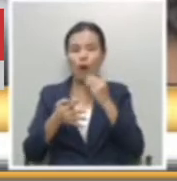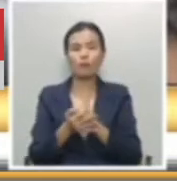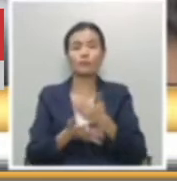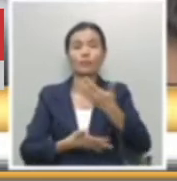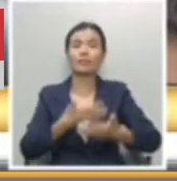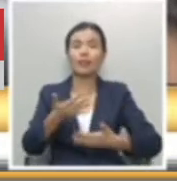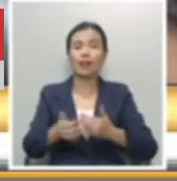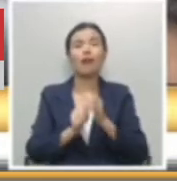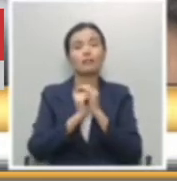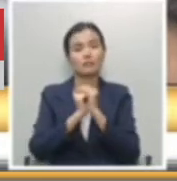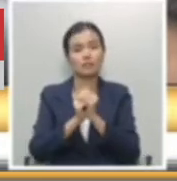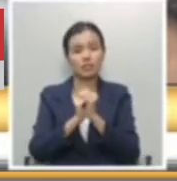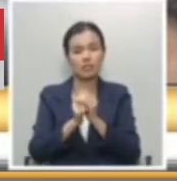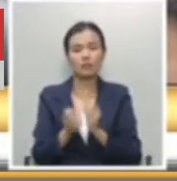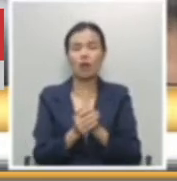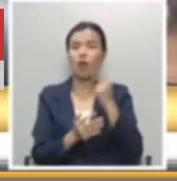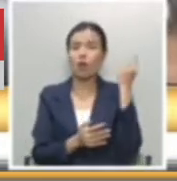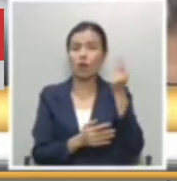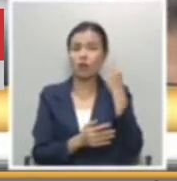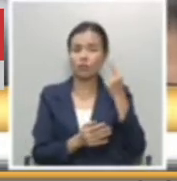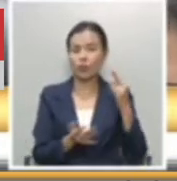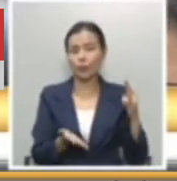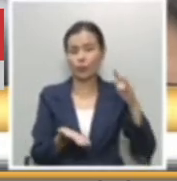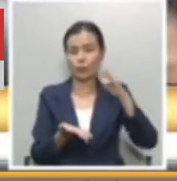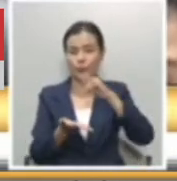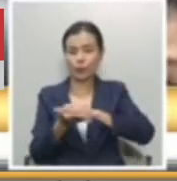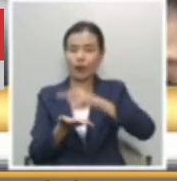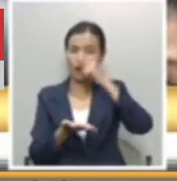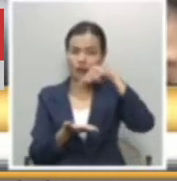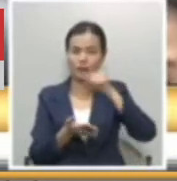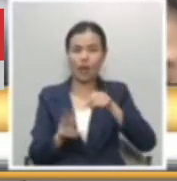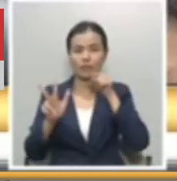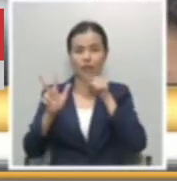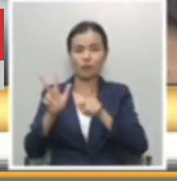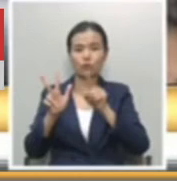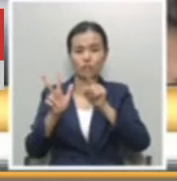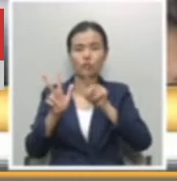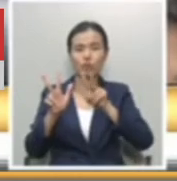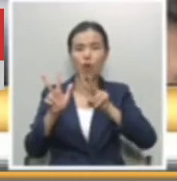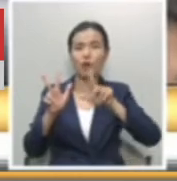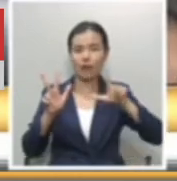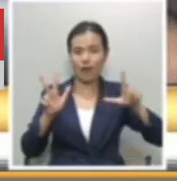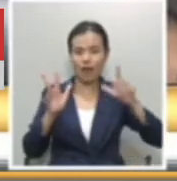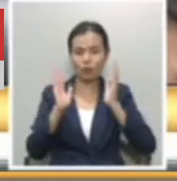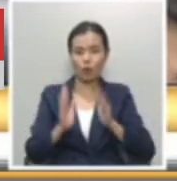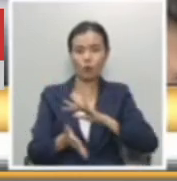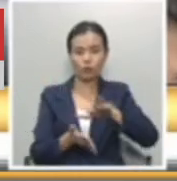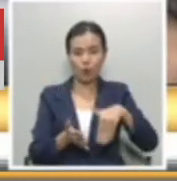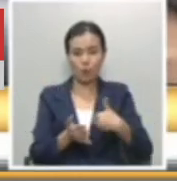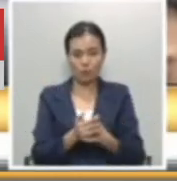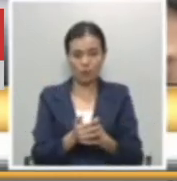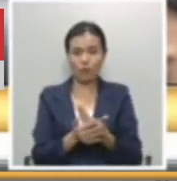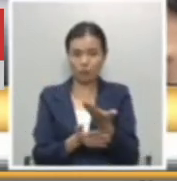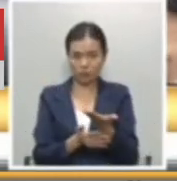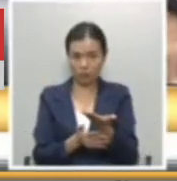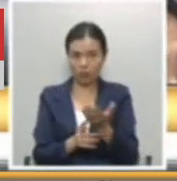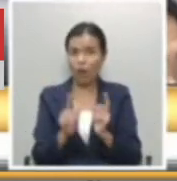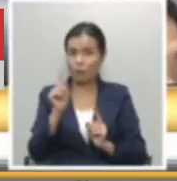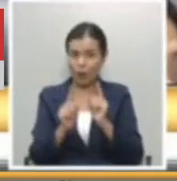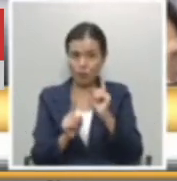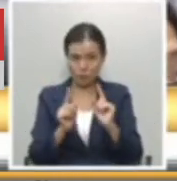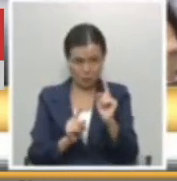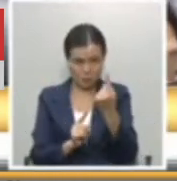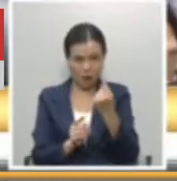จีนครับนักท่องเที่ยวเดินทางเข้ามาไทยจำนวน 3.12 ล้านคนท่านประธานครับทำสถิติใ